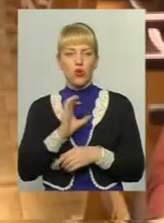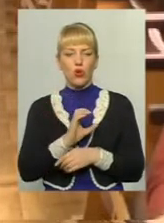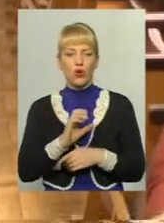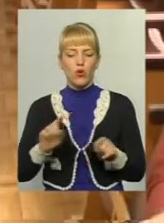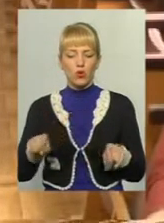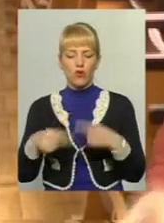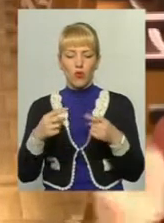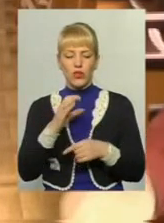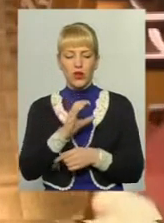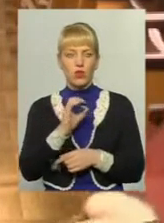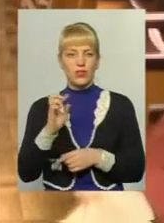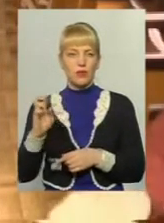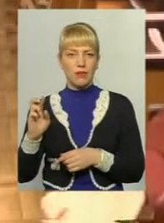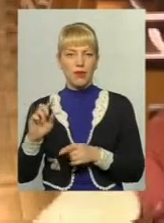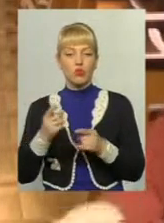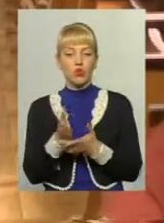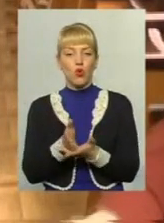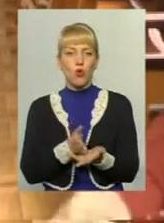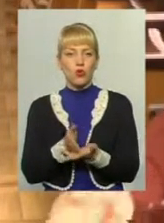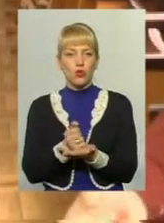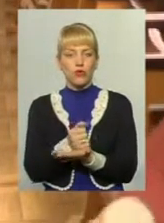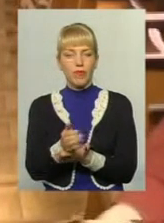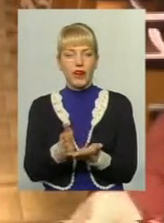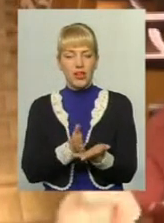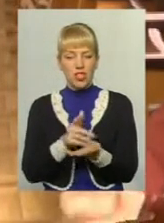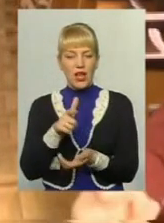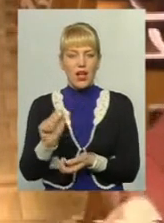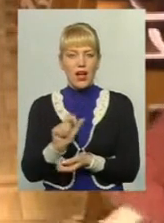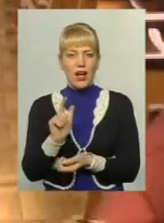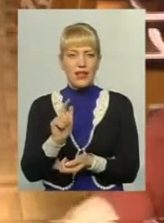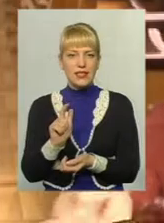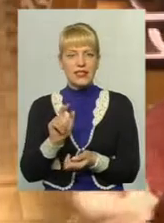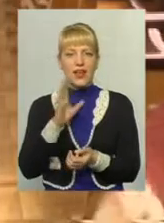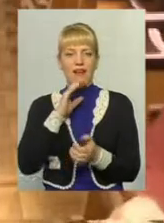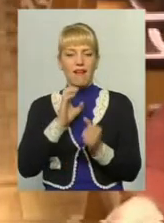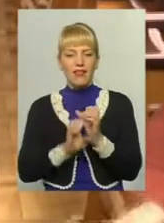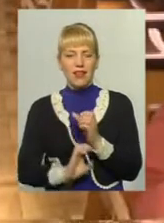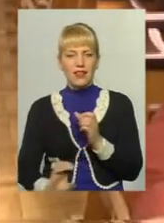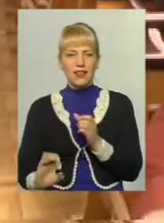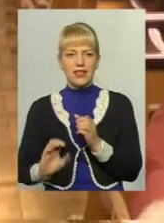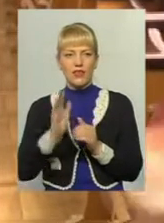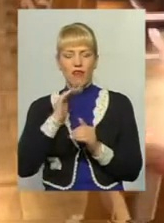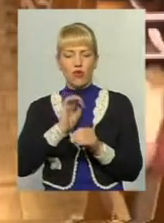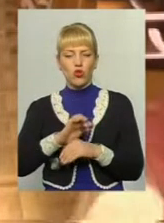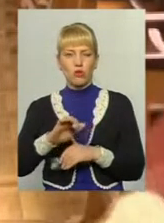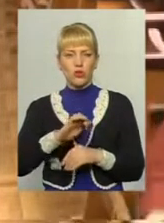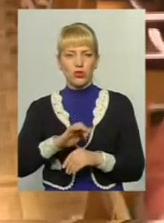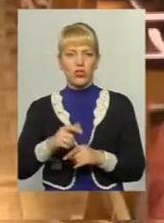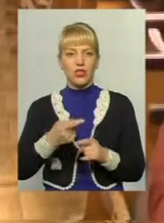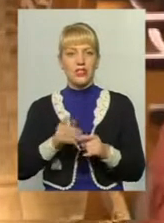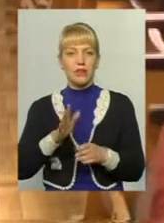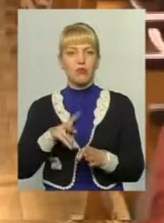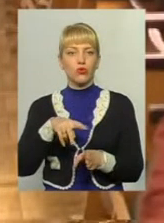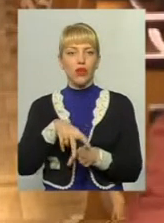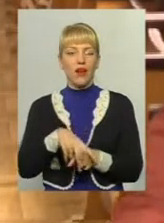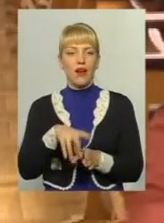років будівництва. Тобто в цьому плані є досить обґрунтовані